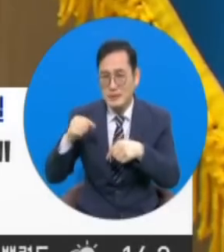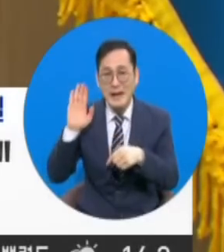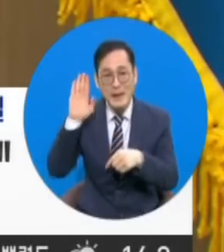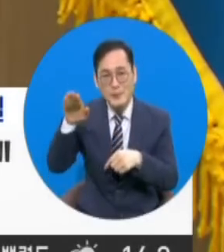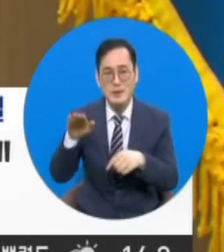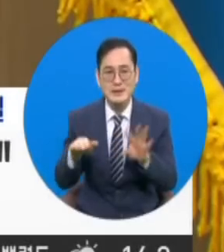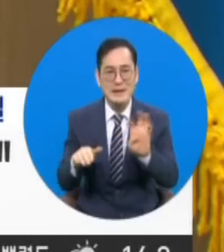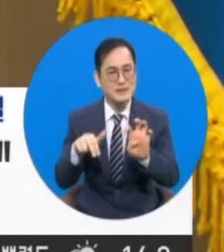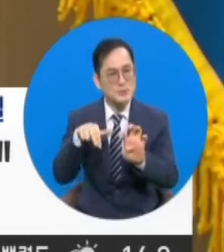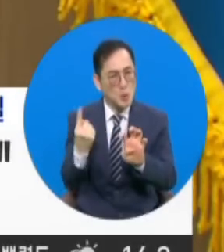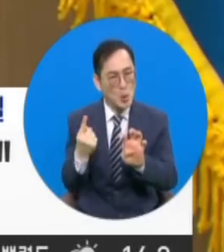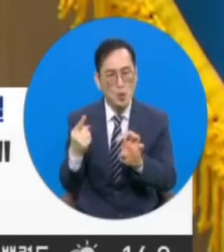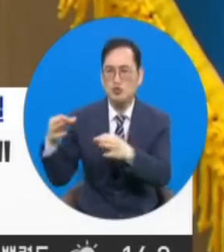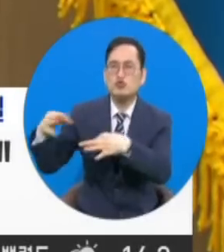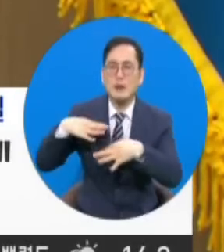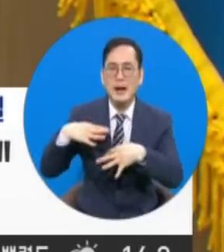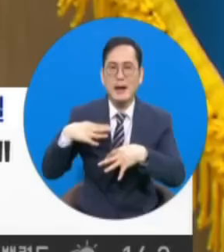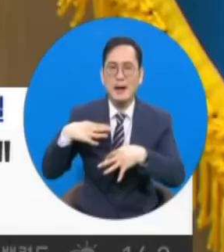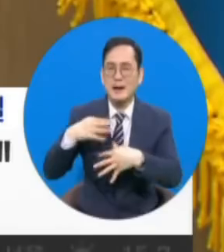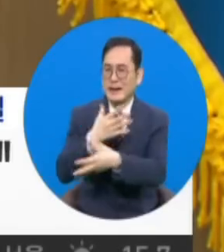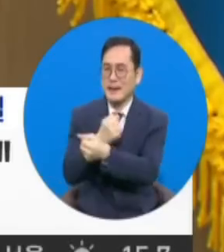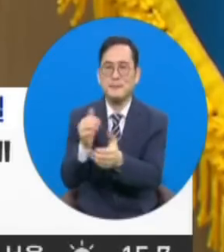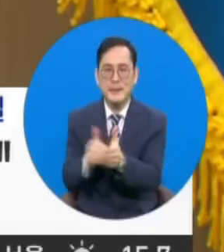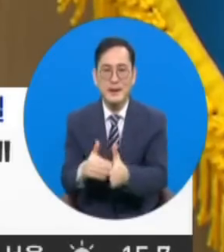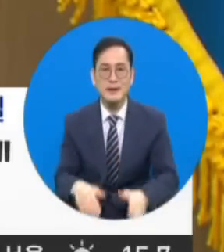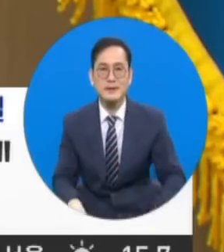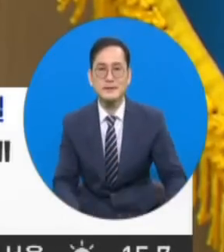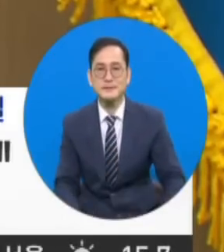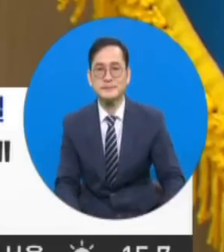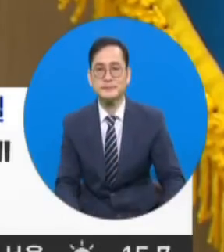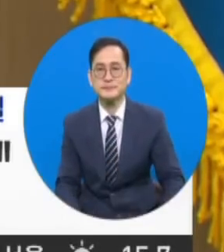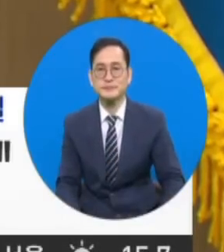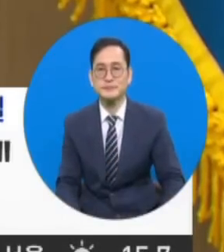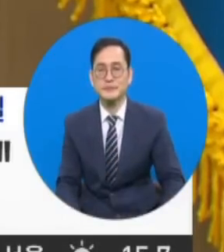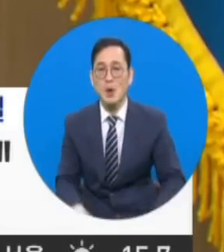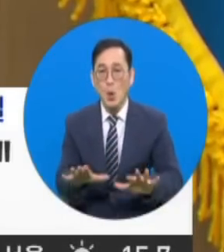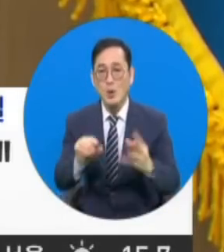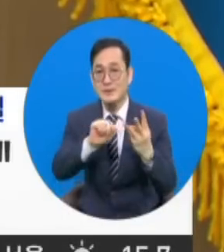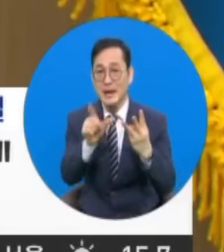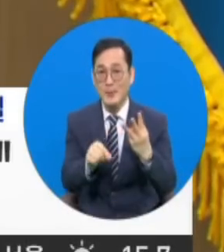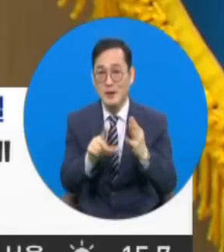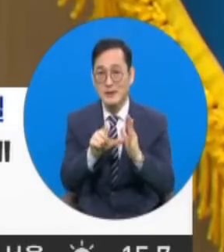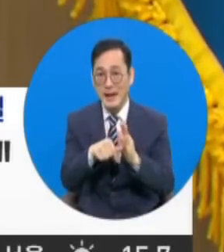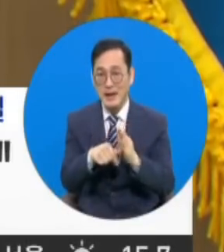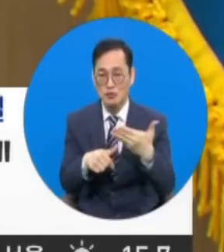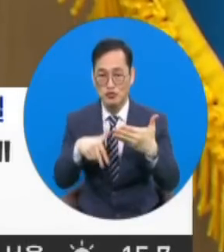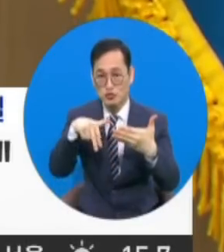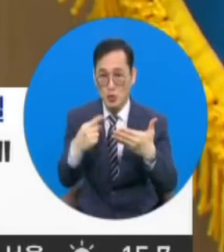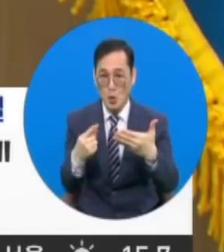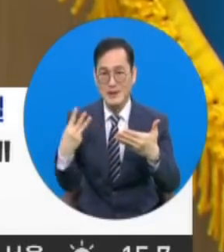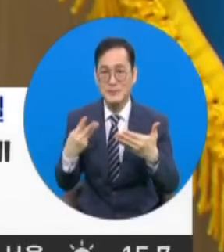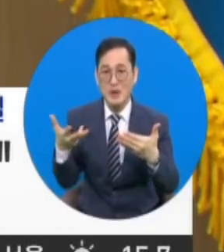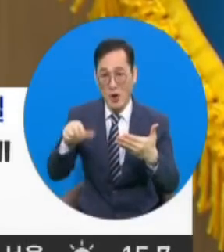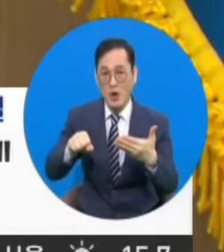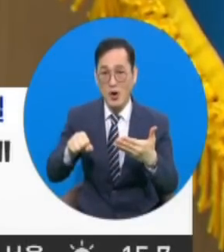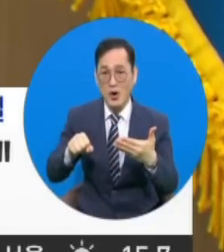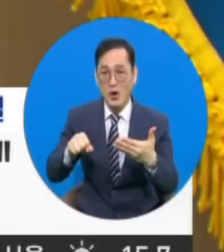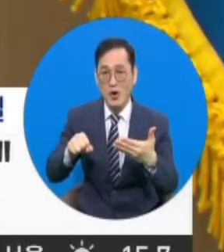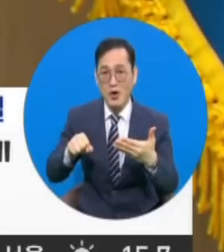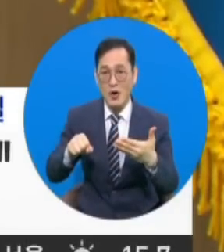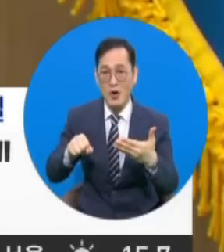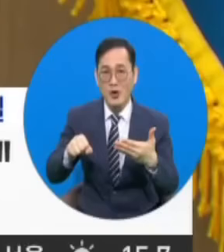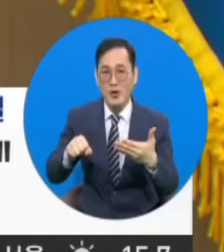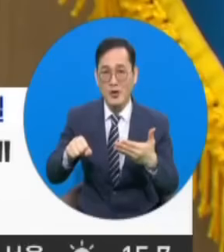mou를 체결했습니다 그 첫 성과로 올 3월에 약 9조 3천억 규모의